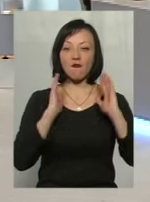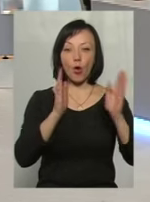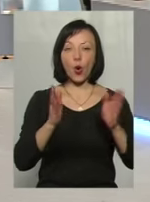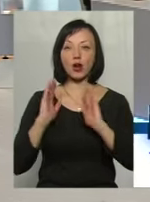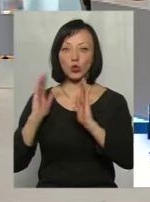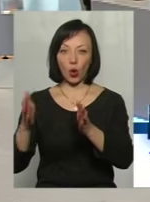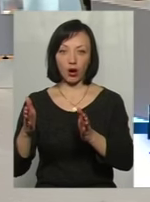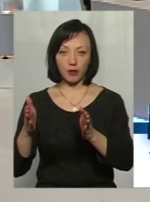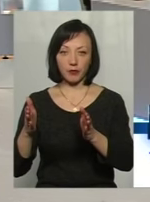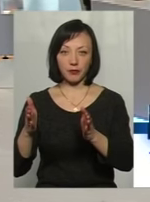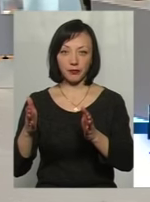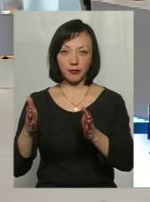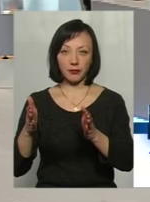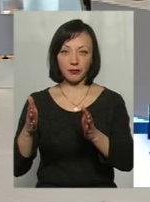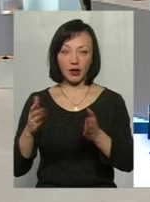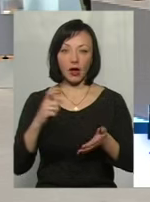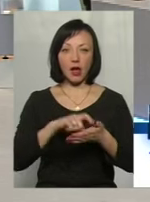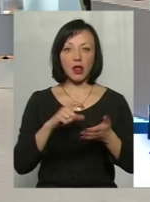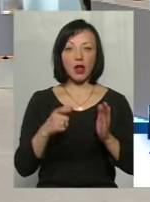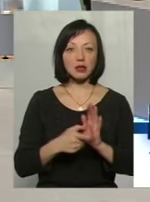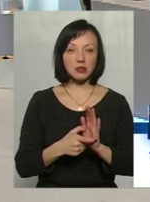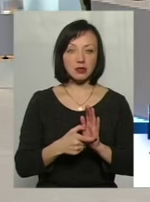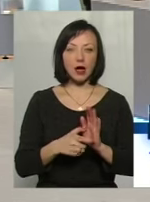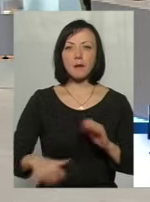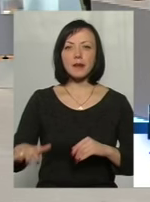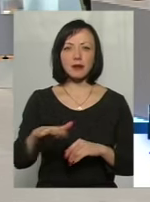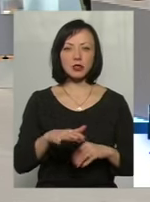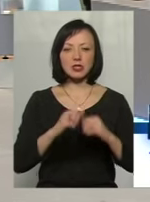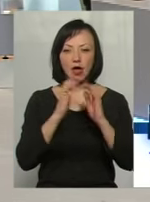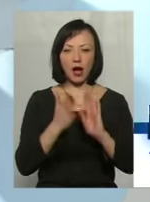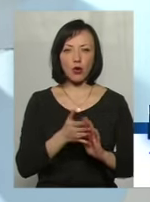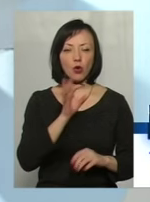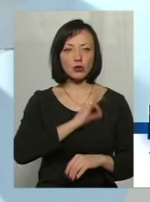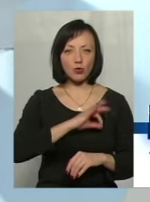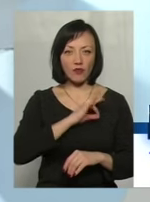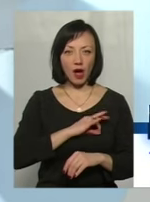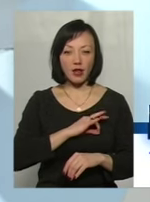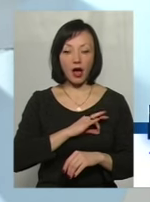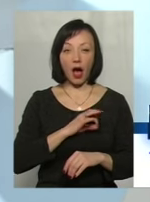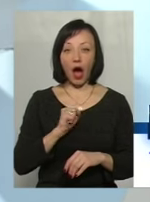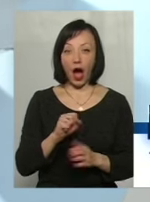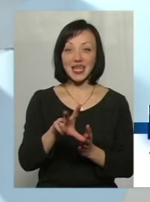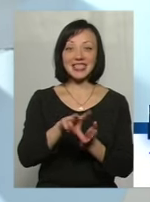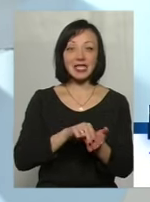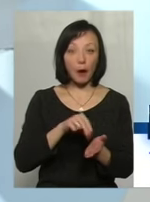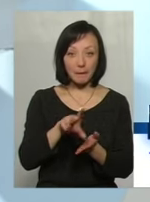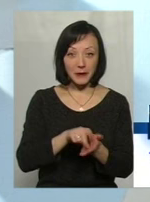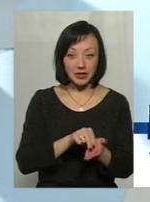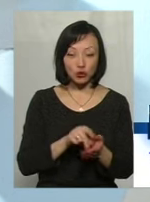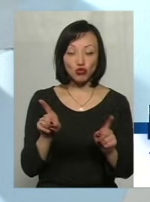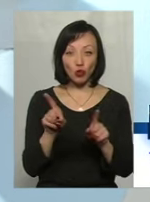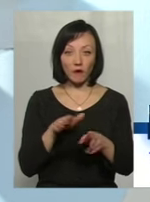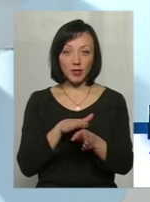Тобто, такий клас, приміщення загального користування, тоді як запис того,